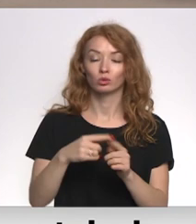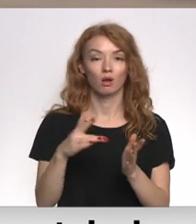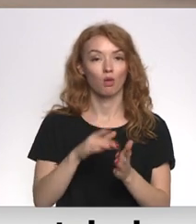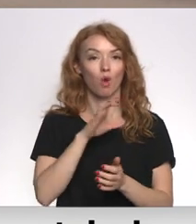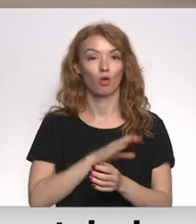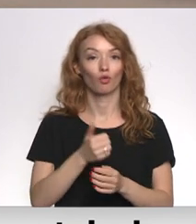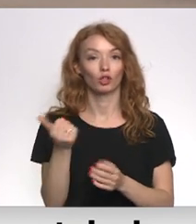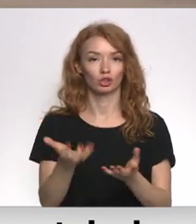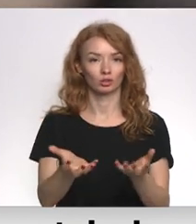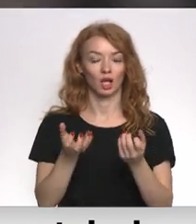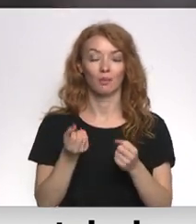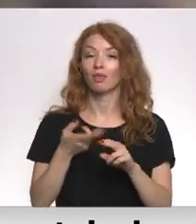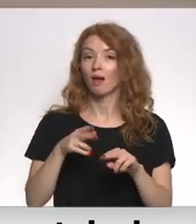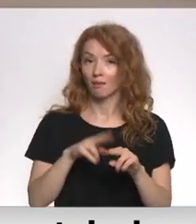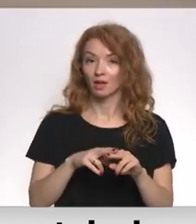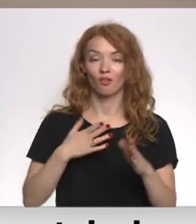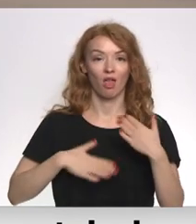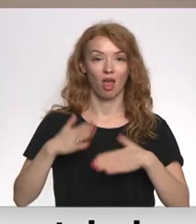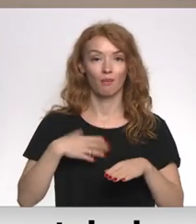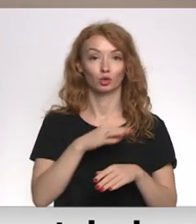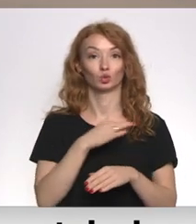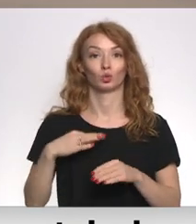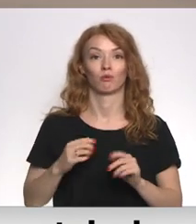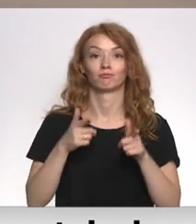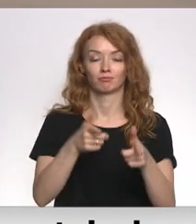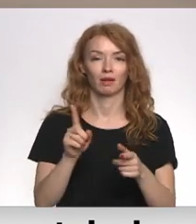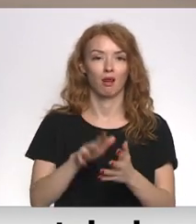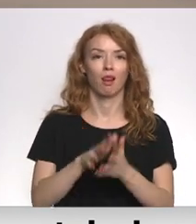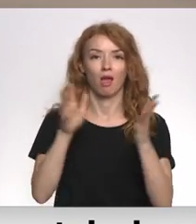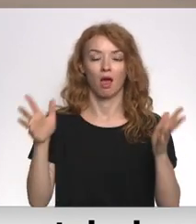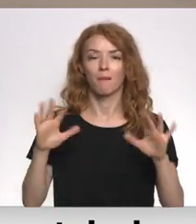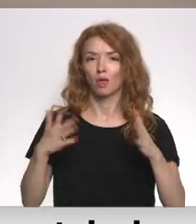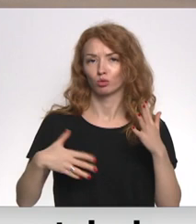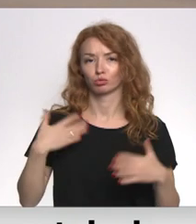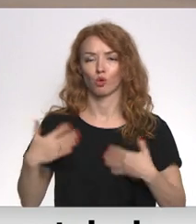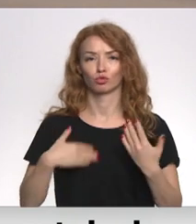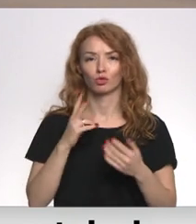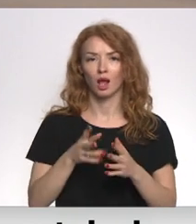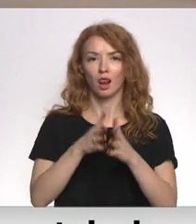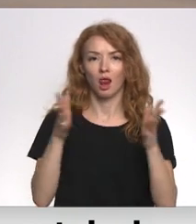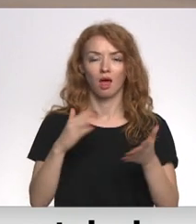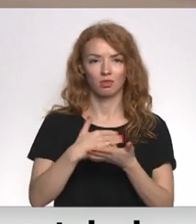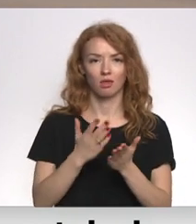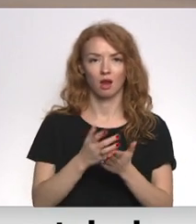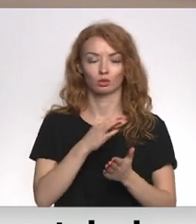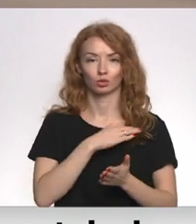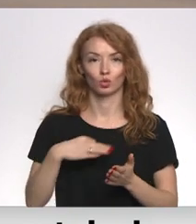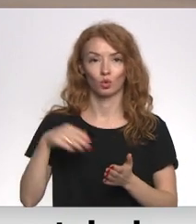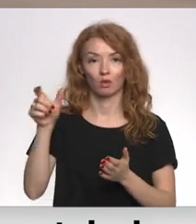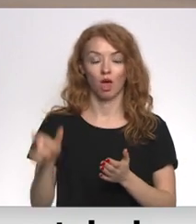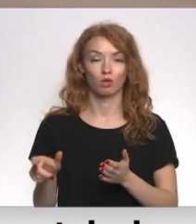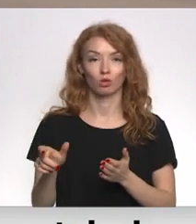saņems. Tāpēc likumsakarīgi vēlme studēt ir liela. Tomēr satraucoši, ka Latvijā liela daļa studentu